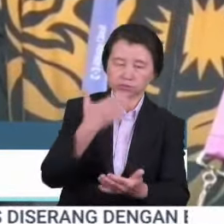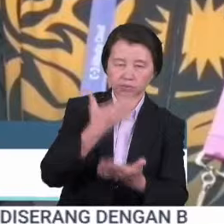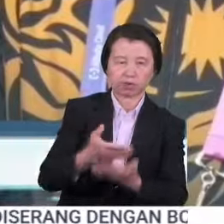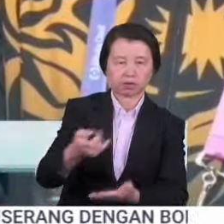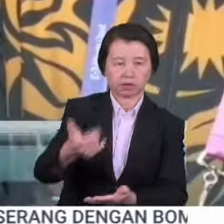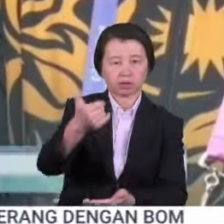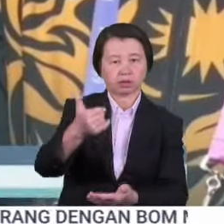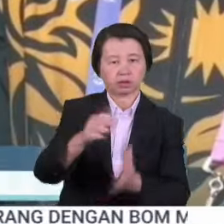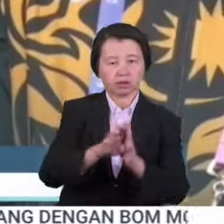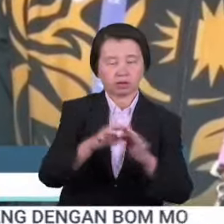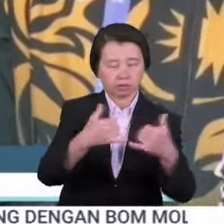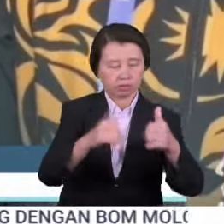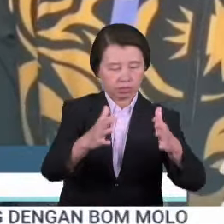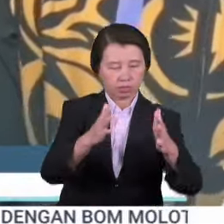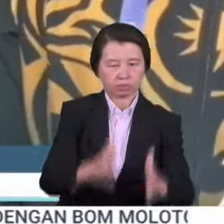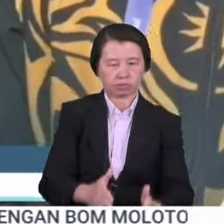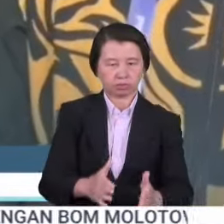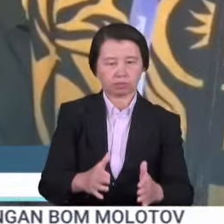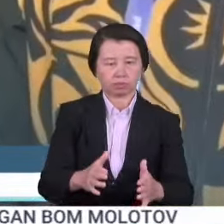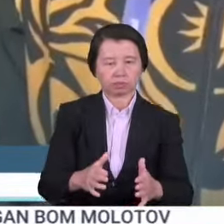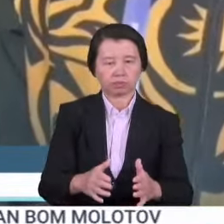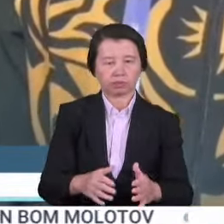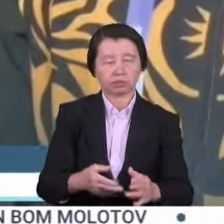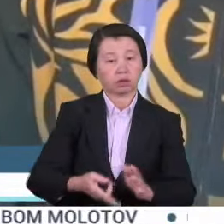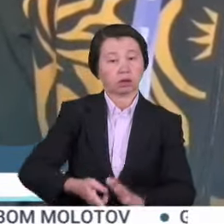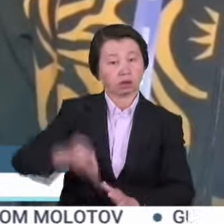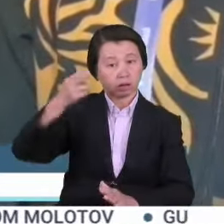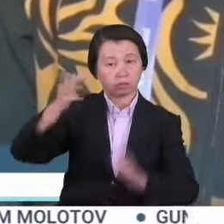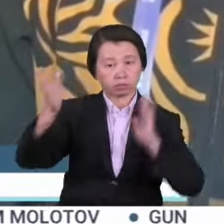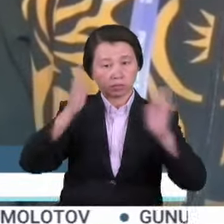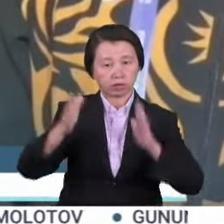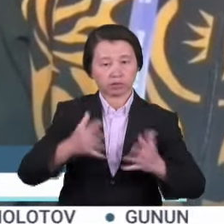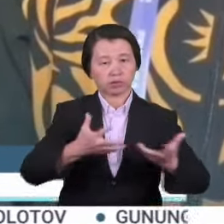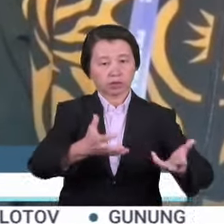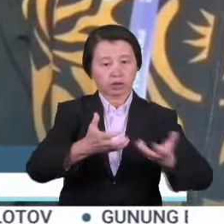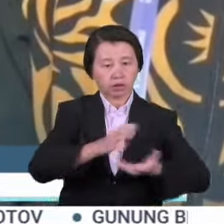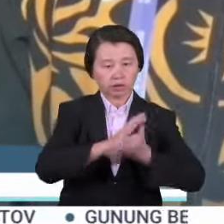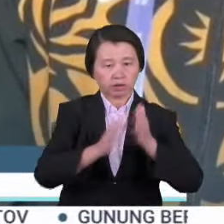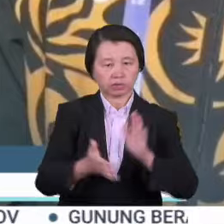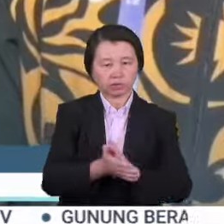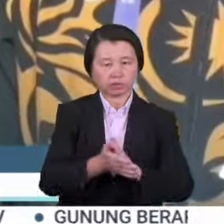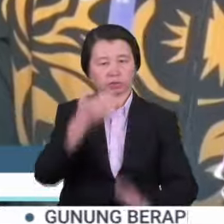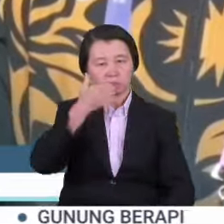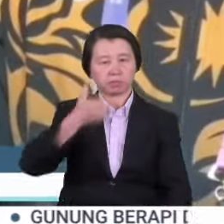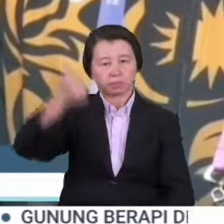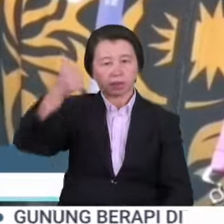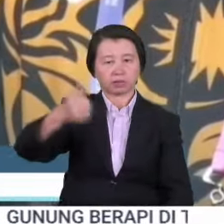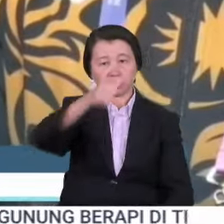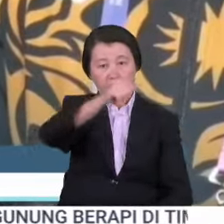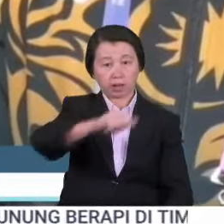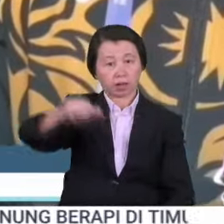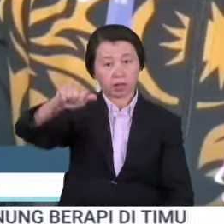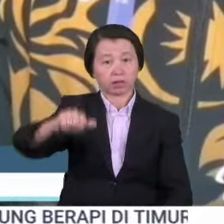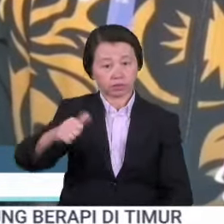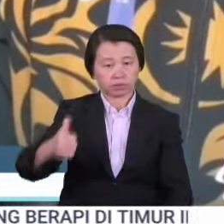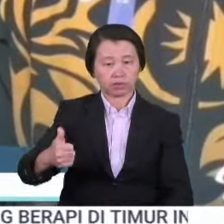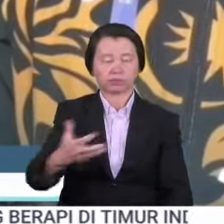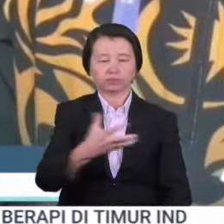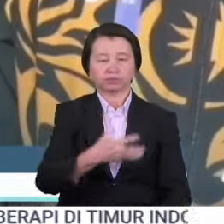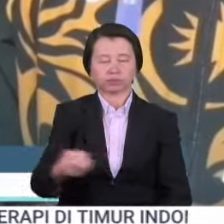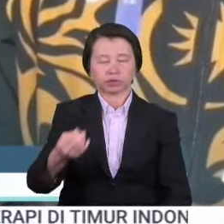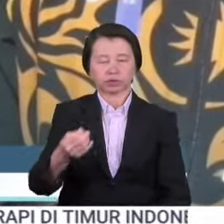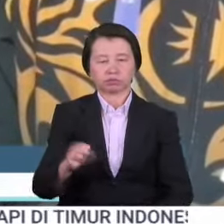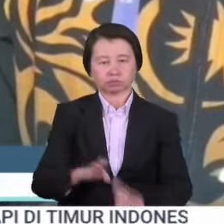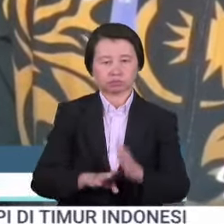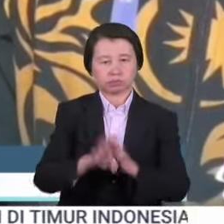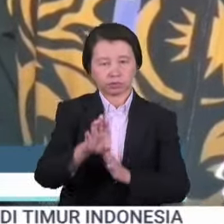kepada pemain-pemain atlet yang lain di Malaysia yang berhasrat untuk jadi best in Asia. Satu